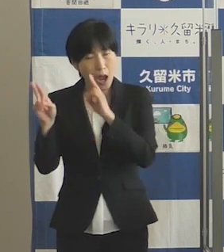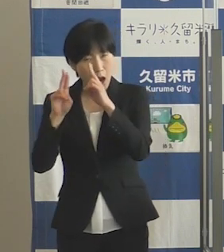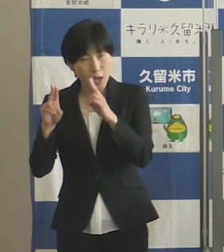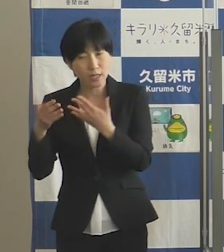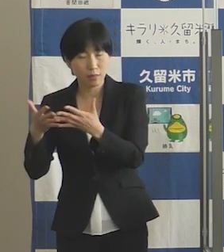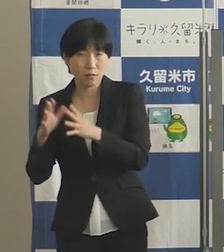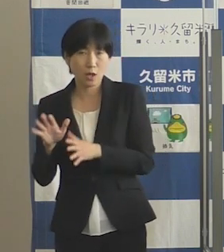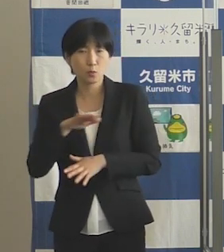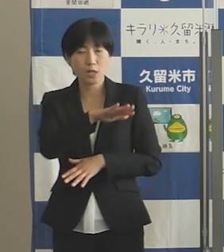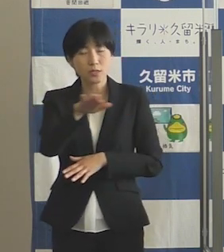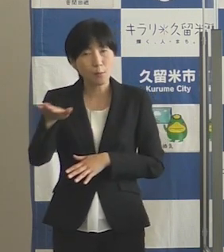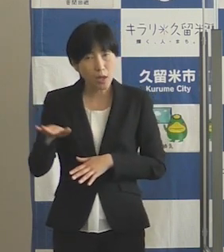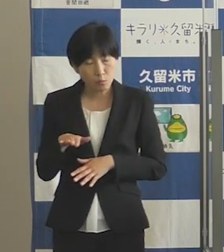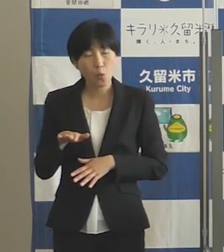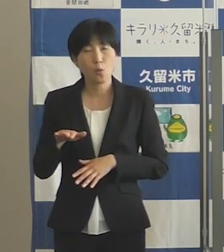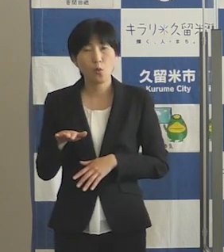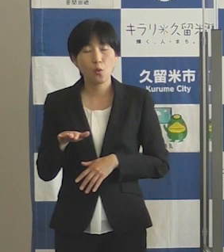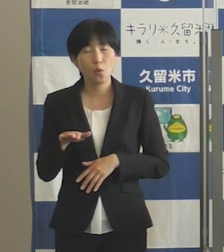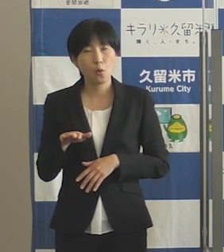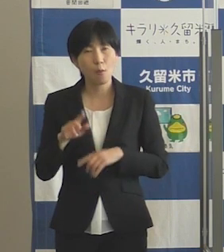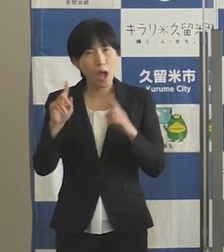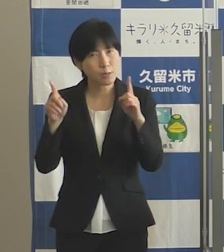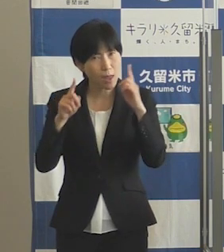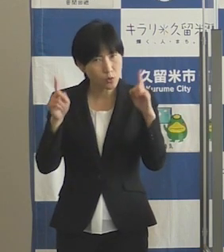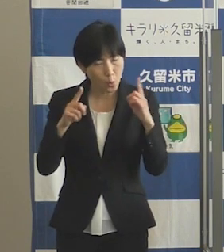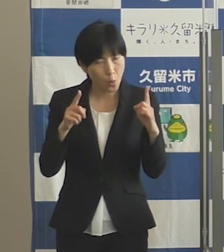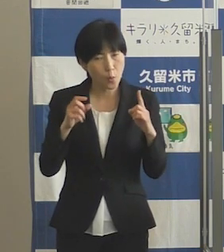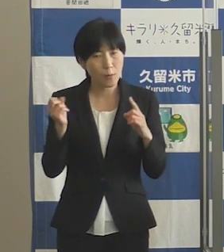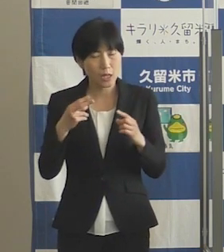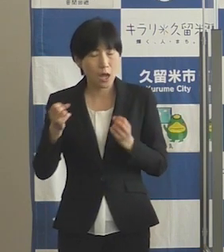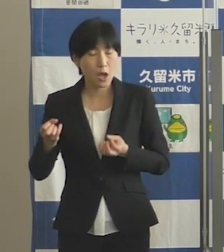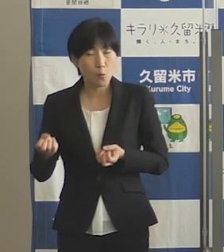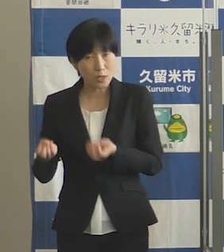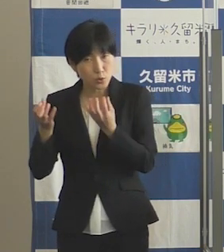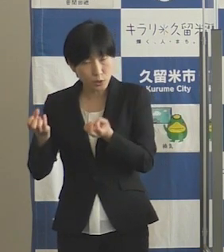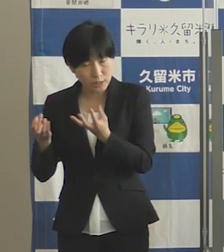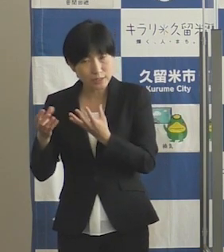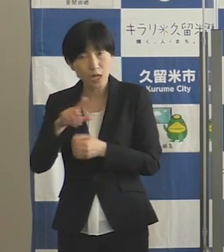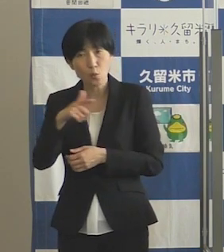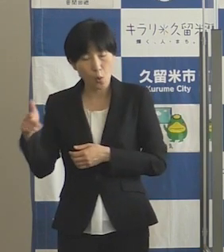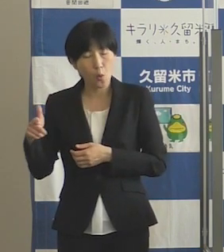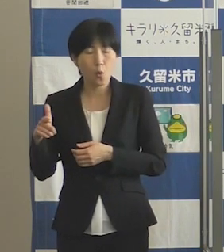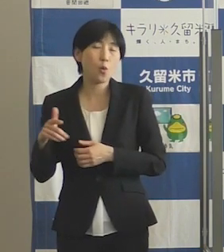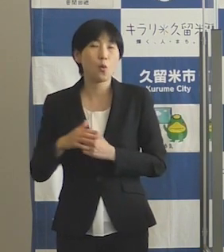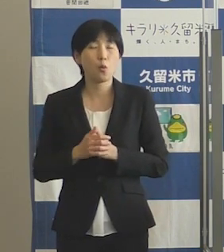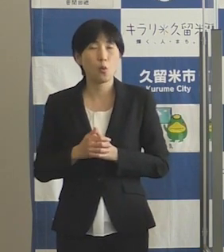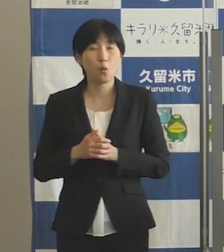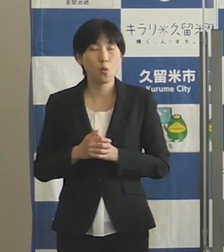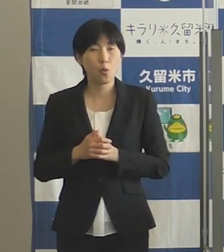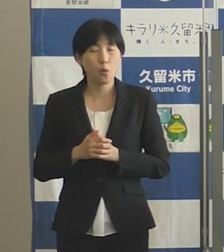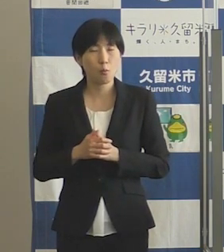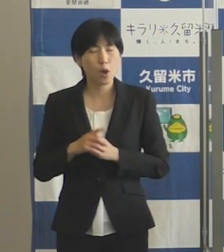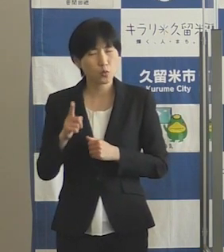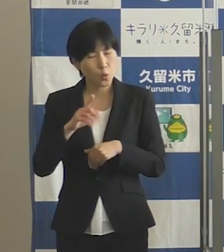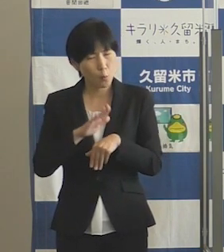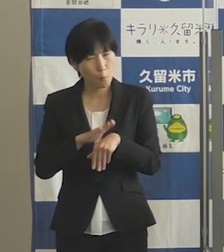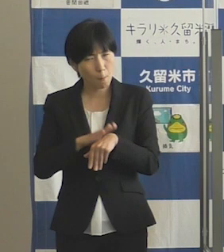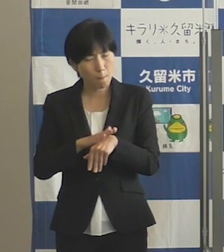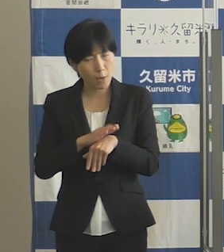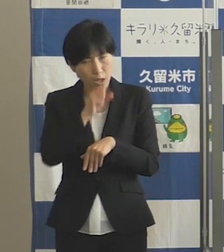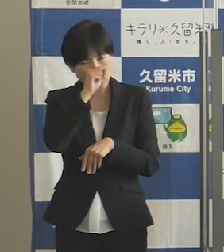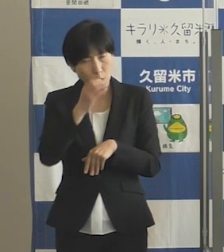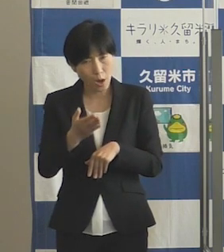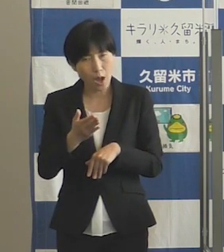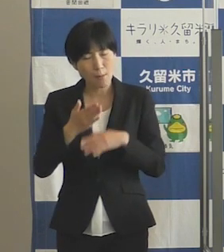様におかれましても、イベントや祭りなどの開催についてはどうやったら安全にできる